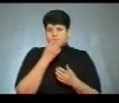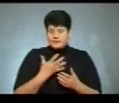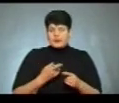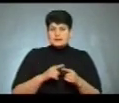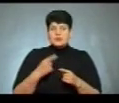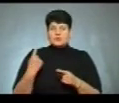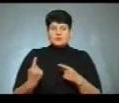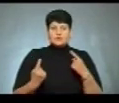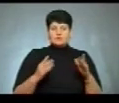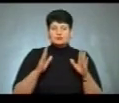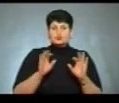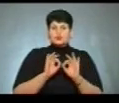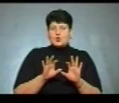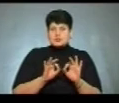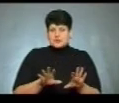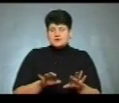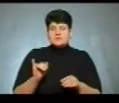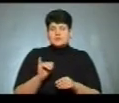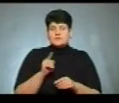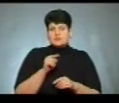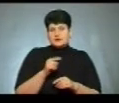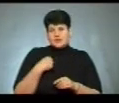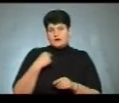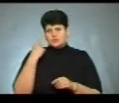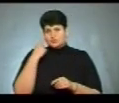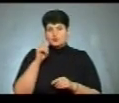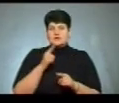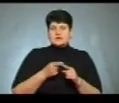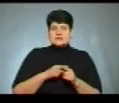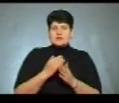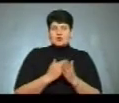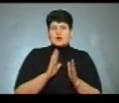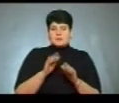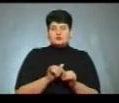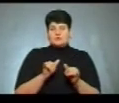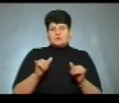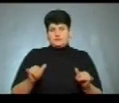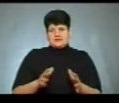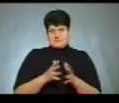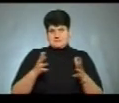одному буде розказуватись, і я думаю, що вона буде ця програма поширюватись більше.